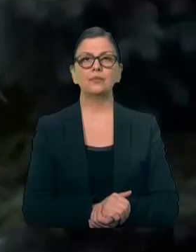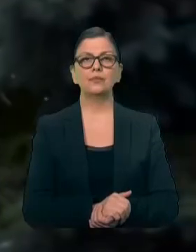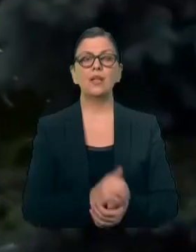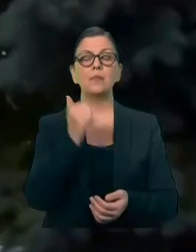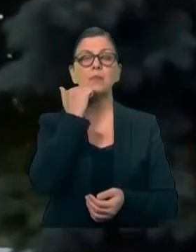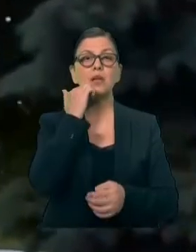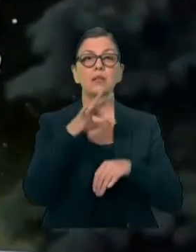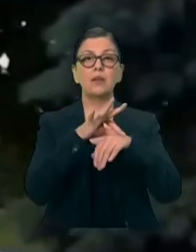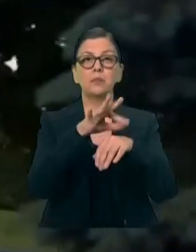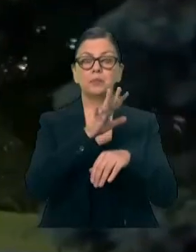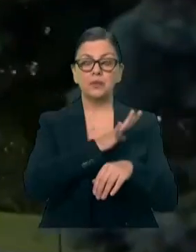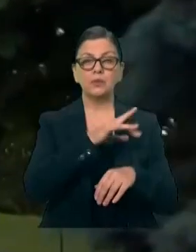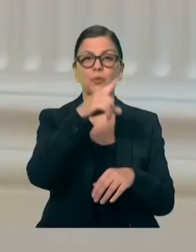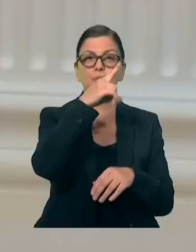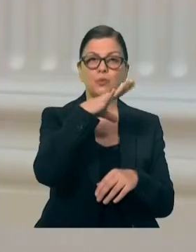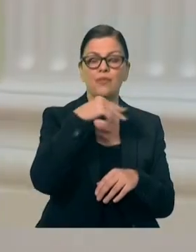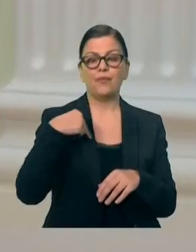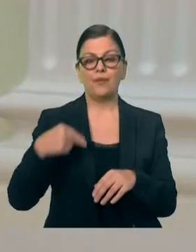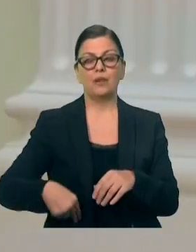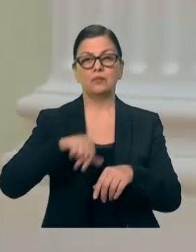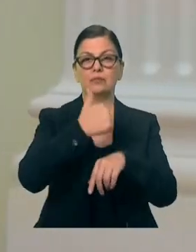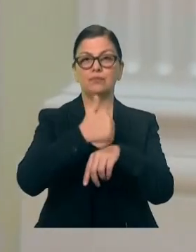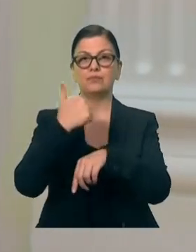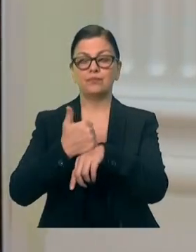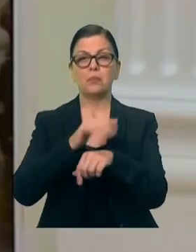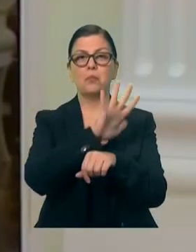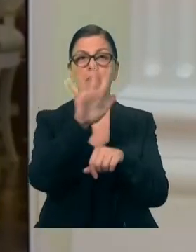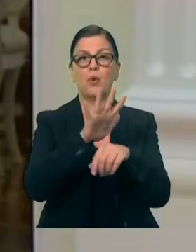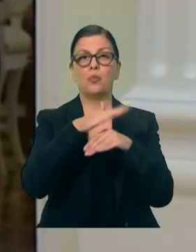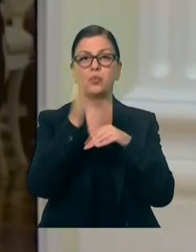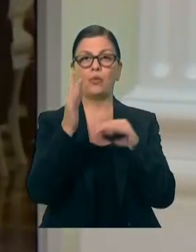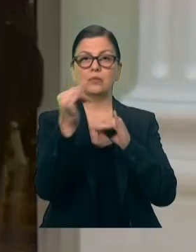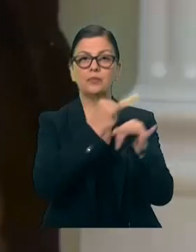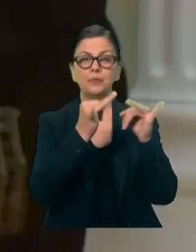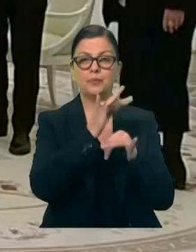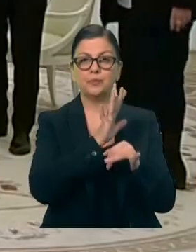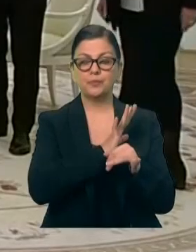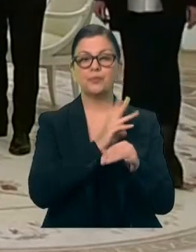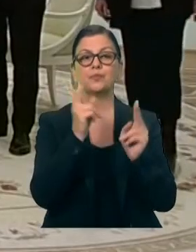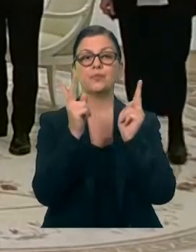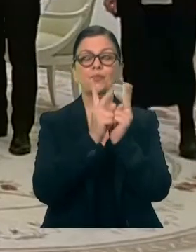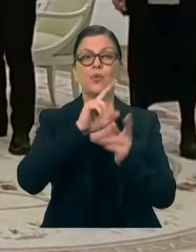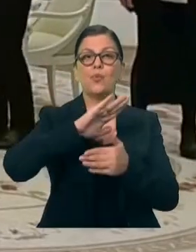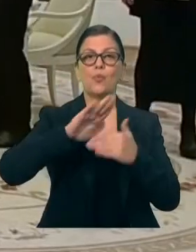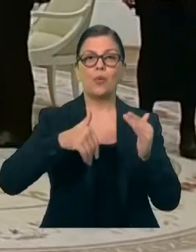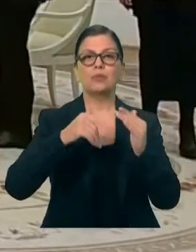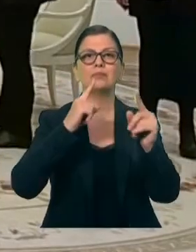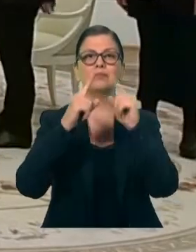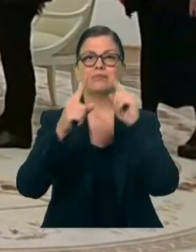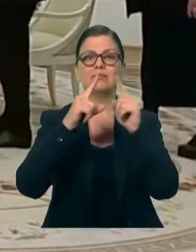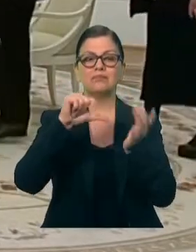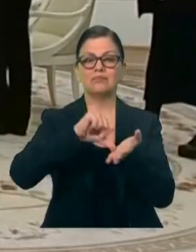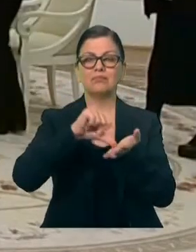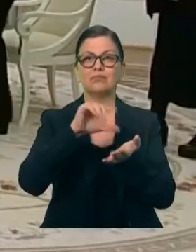Moskvada keçirilən Rusiya və Fransa liderlərinin görüşü 5 saatdan çox davam edib. Görüşdən sonra təşkil edilən mətbuat konferansında